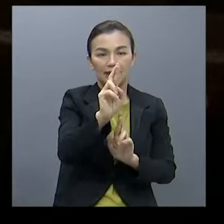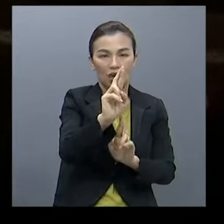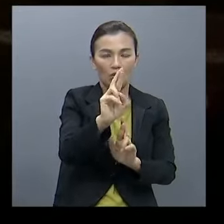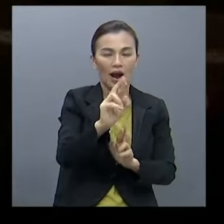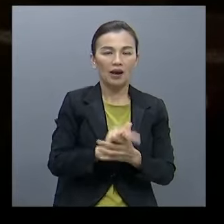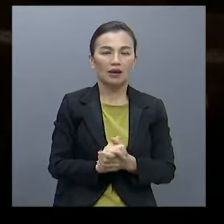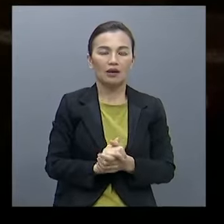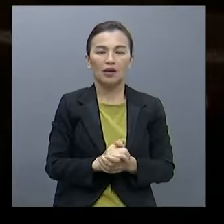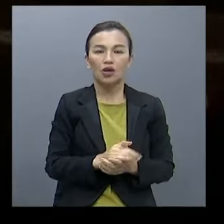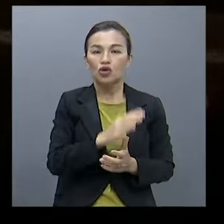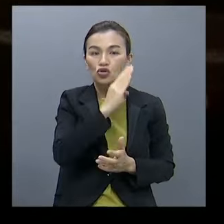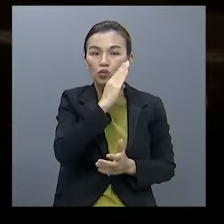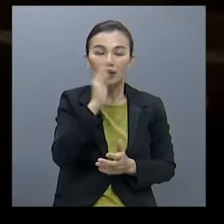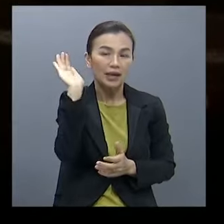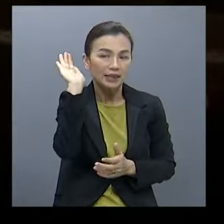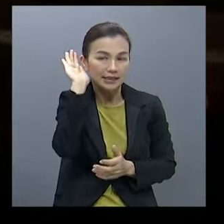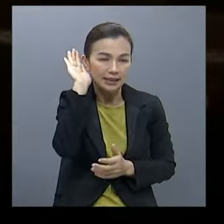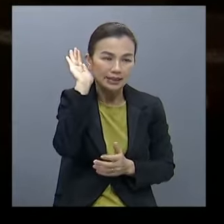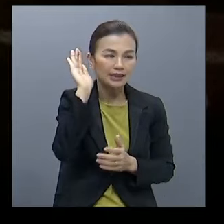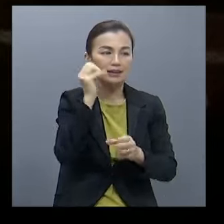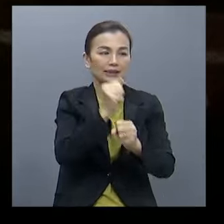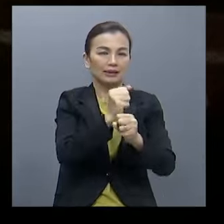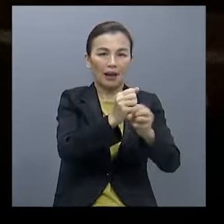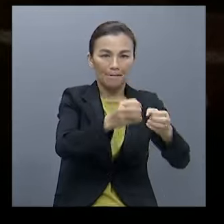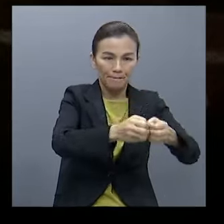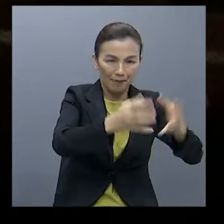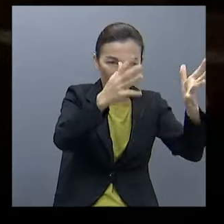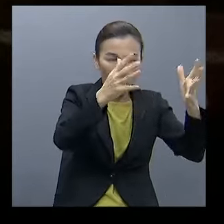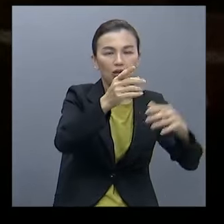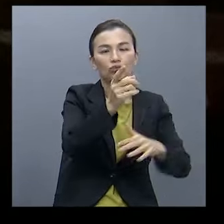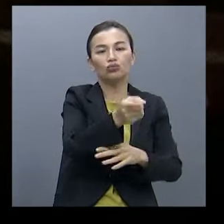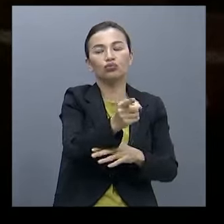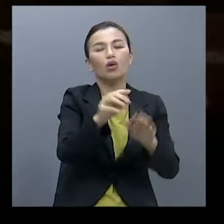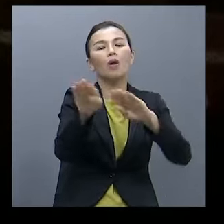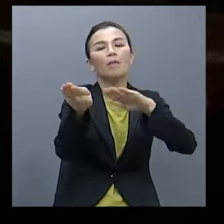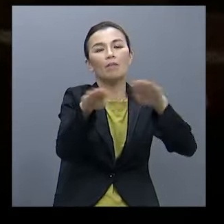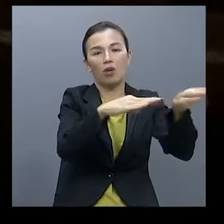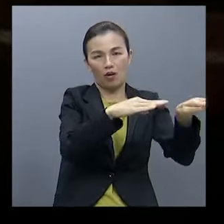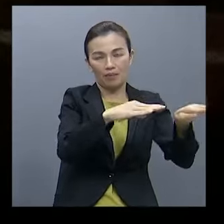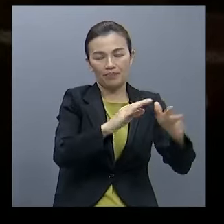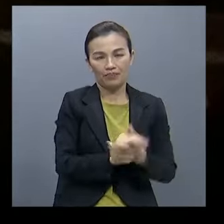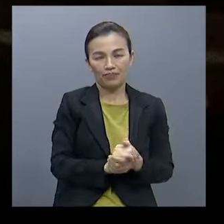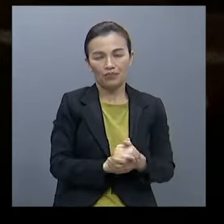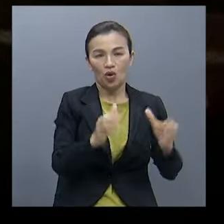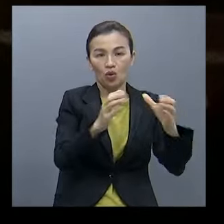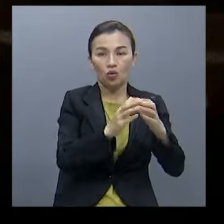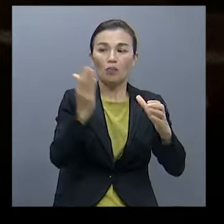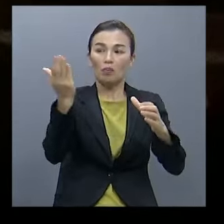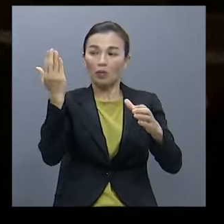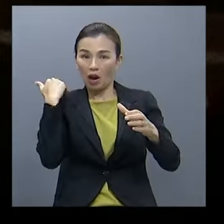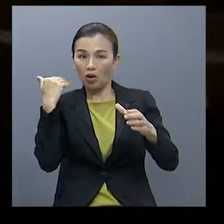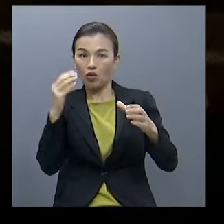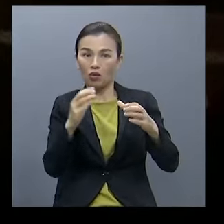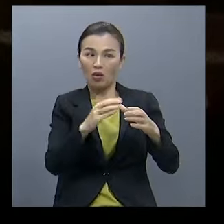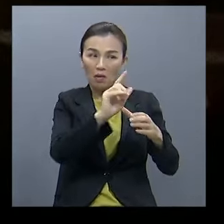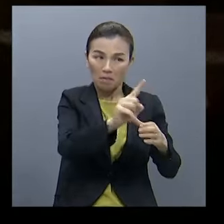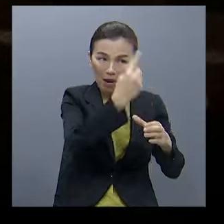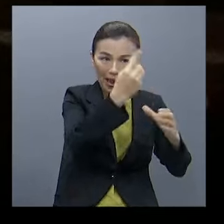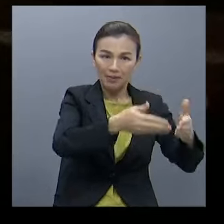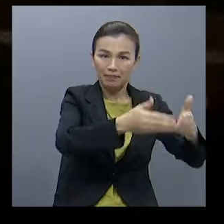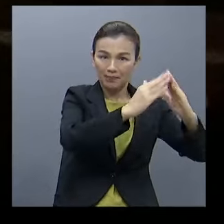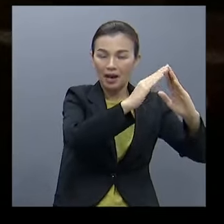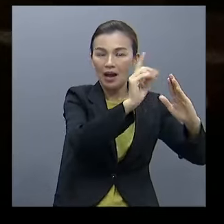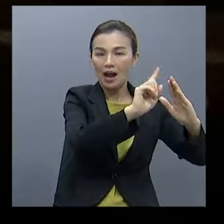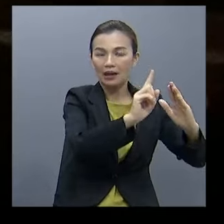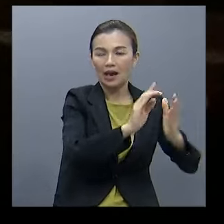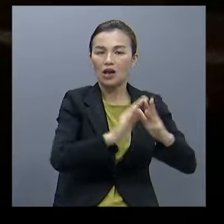ไหวว่าจะมาก่อเหตุในพื้นที่อยู่อย่างตลอดเวลาครับ เป็นกลุ่มใดคะท่านกลุ่มใหม่หรือกลุ่มเก่าคะ ก็เท่าวิ